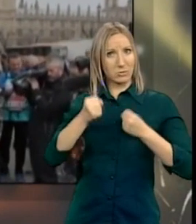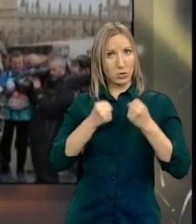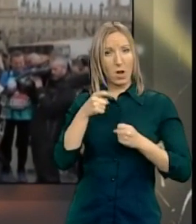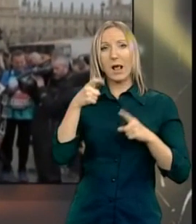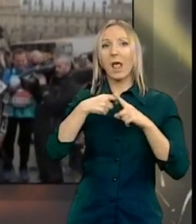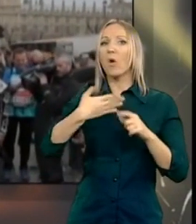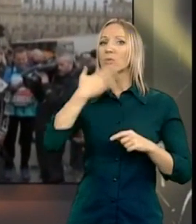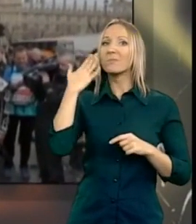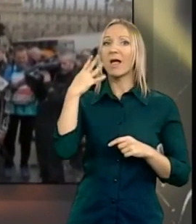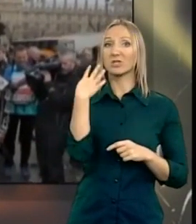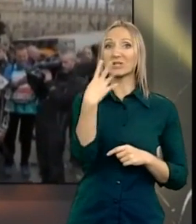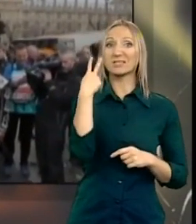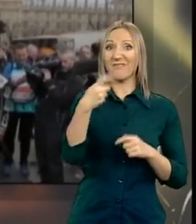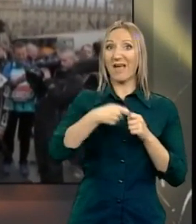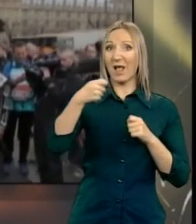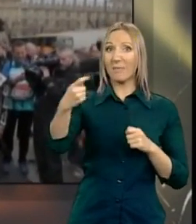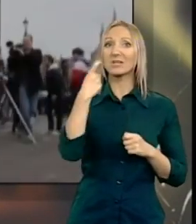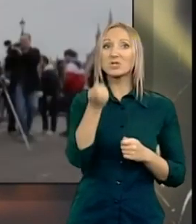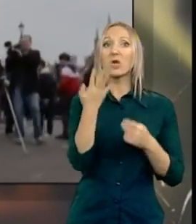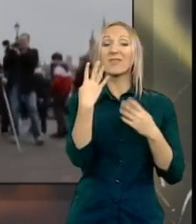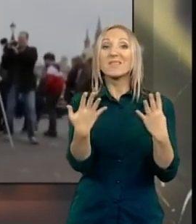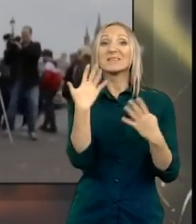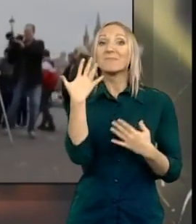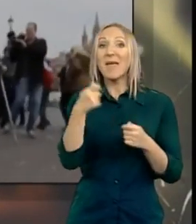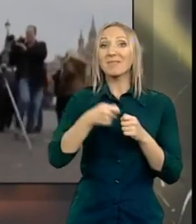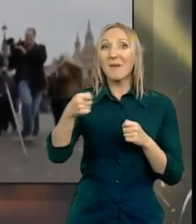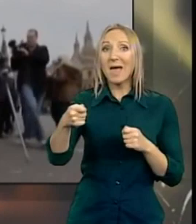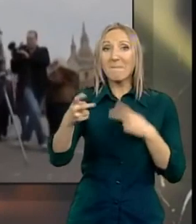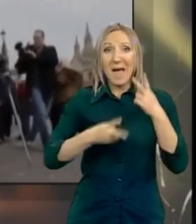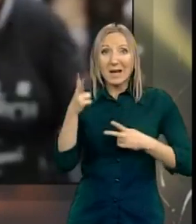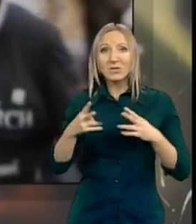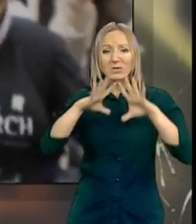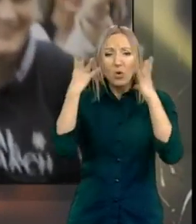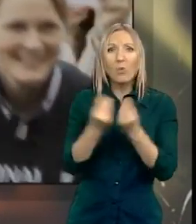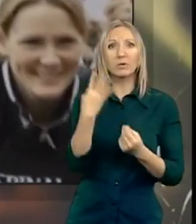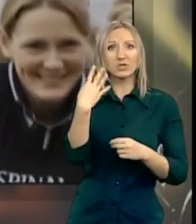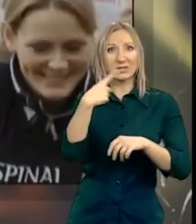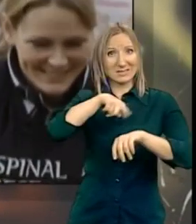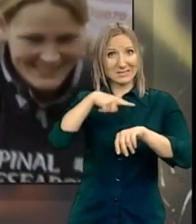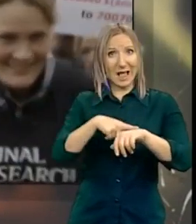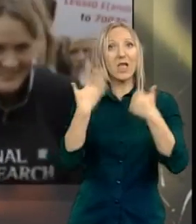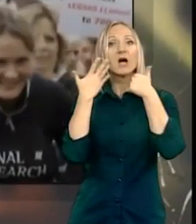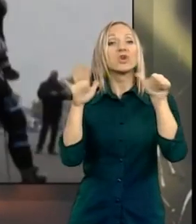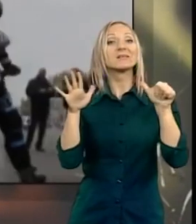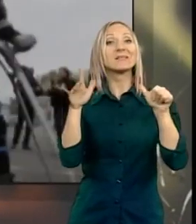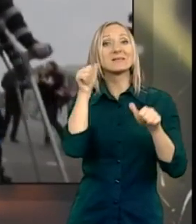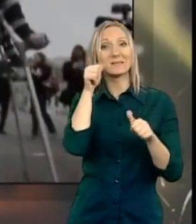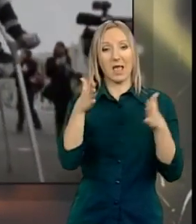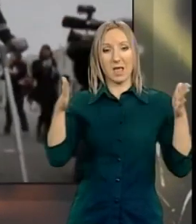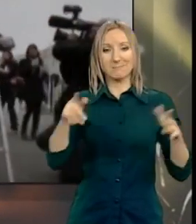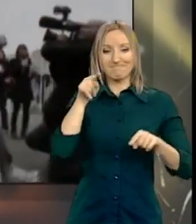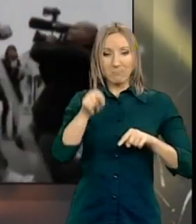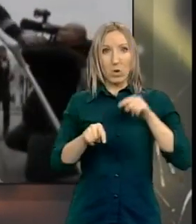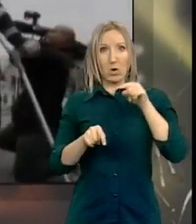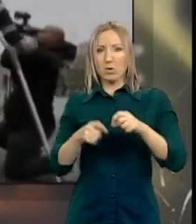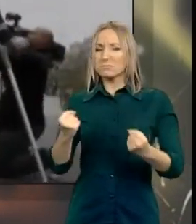uspjela da pređe 42 km i 195 metara maratona za ukupno 40 sati kroz 16 dana. Korak po korak,